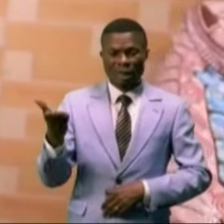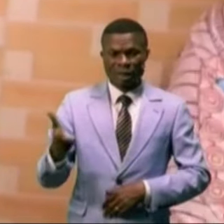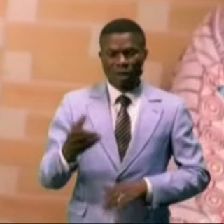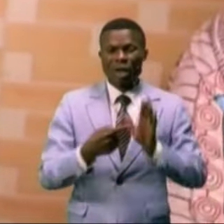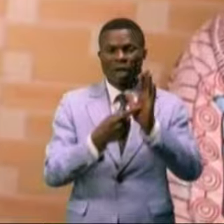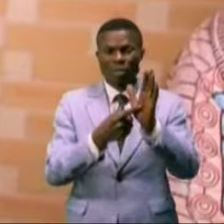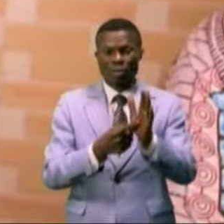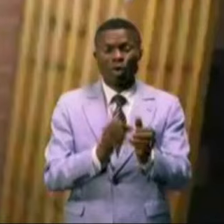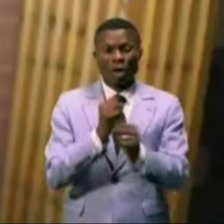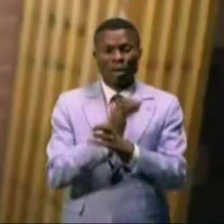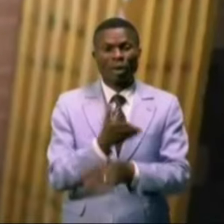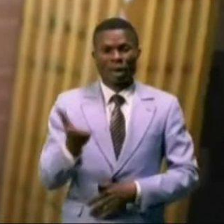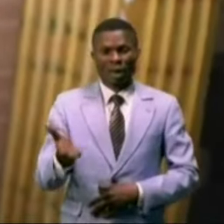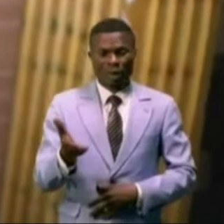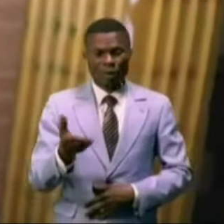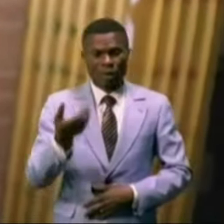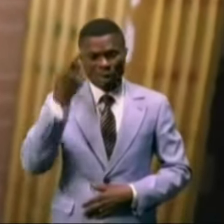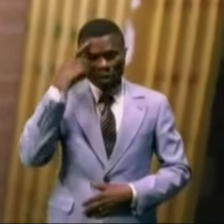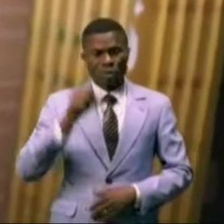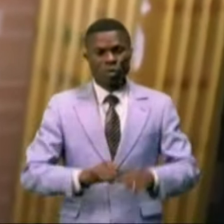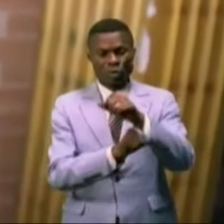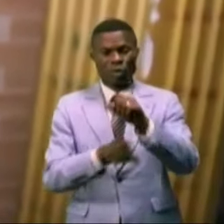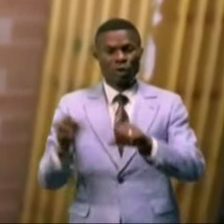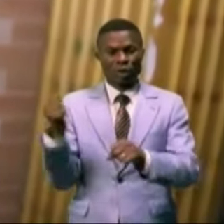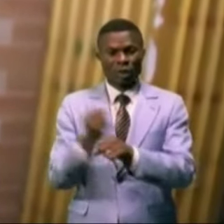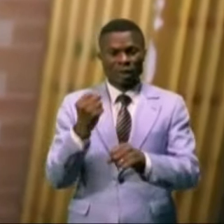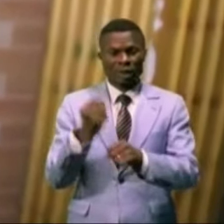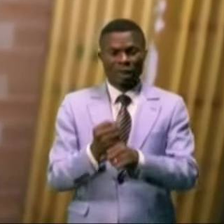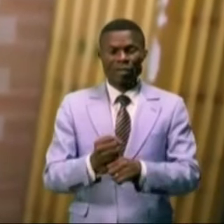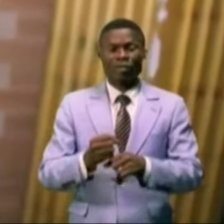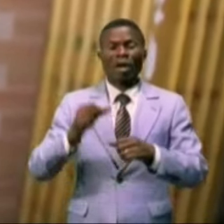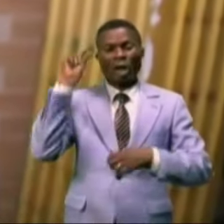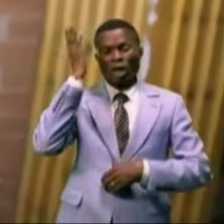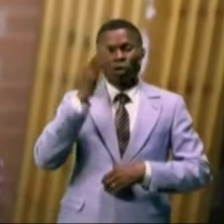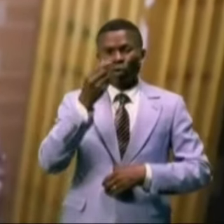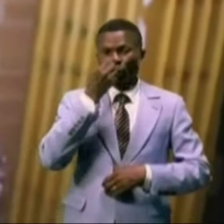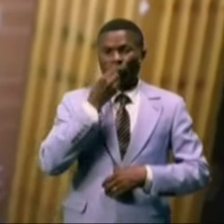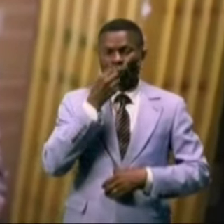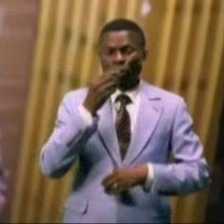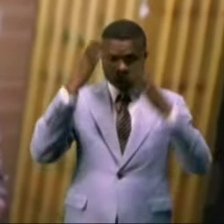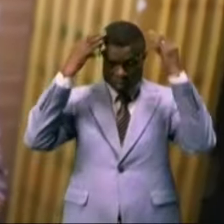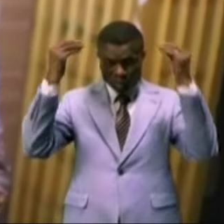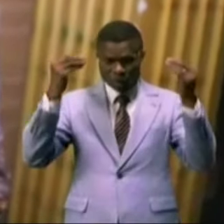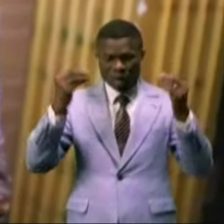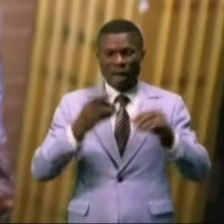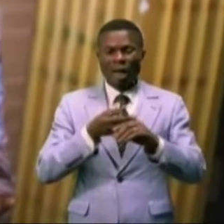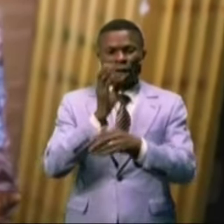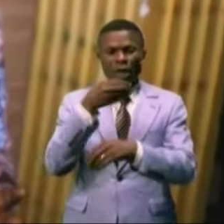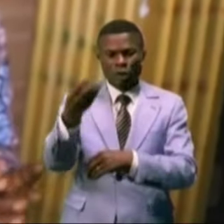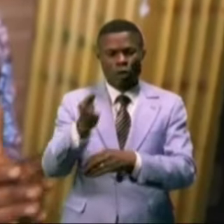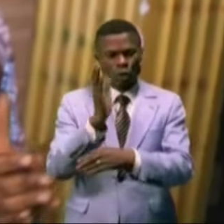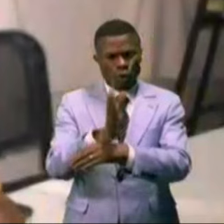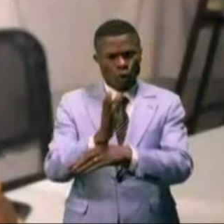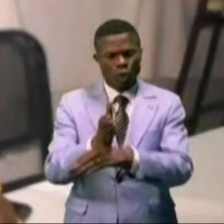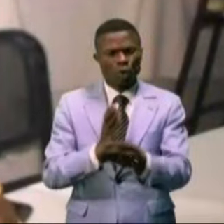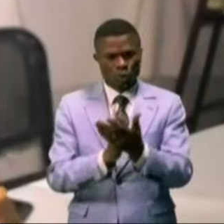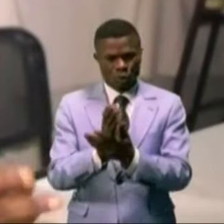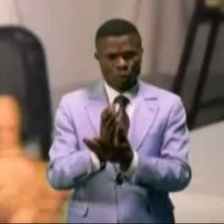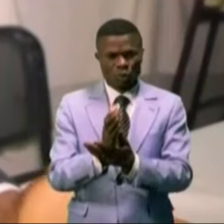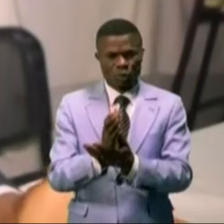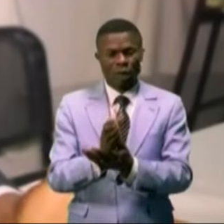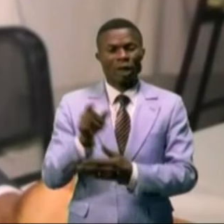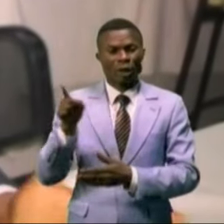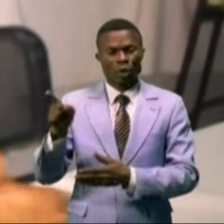leur disponibilité à appuyer les actions de Joseph Moïse Kamboulou avant de lui prodiguer des sages conseils. À son